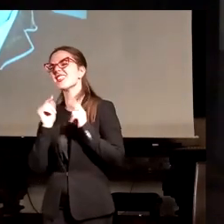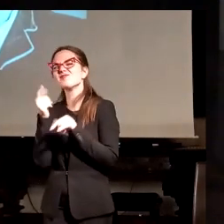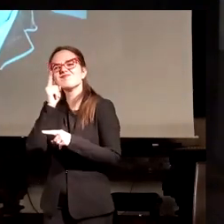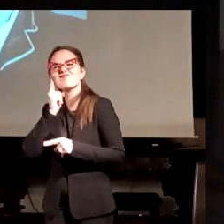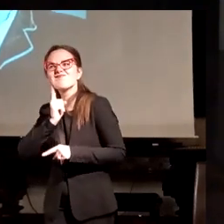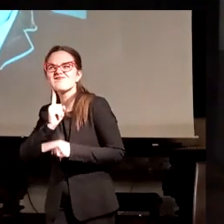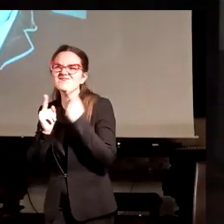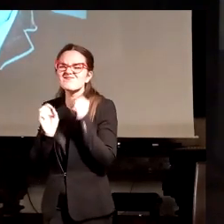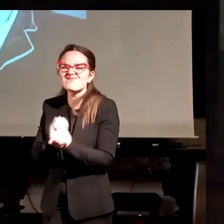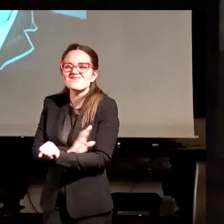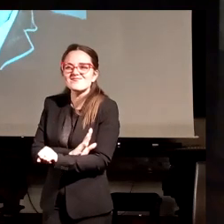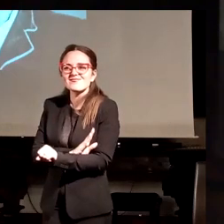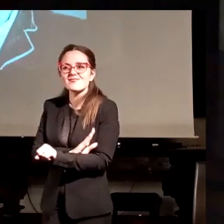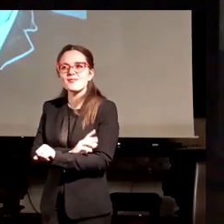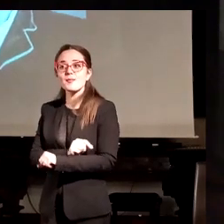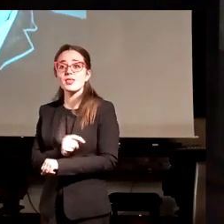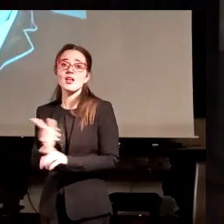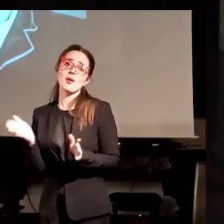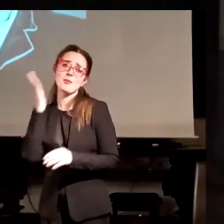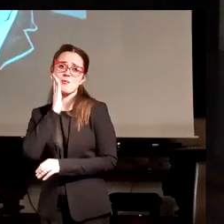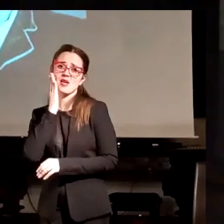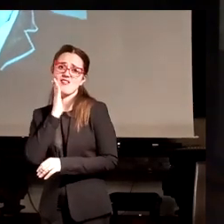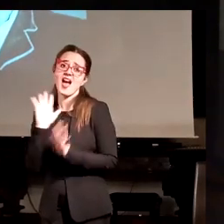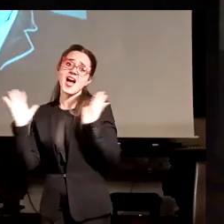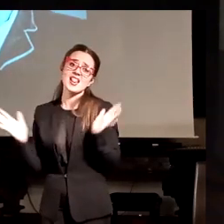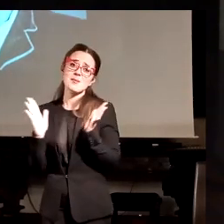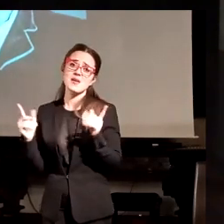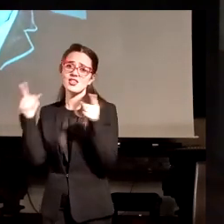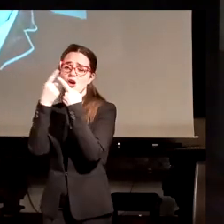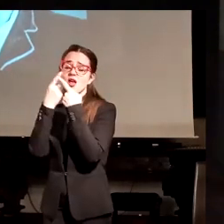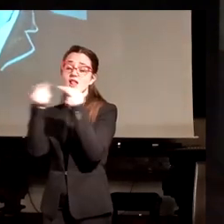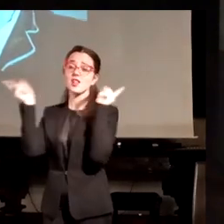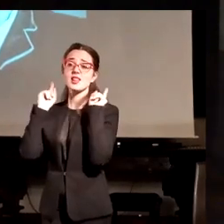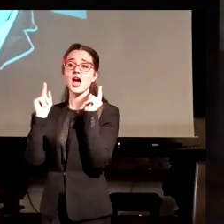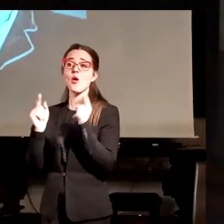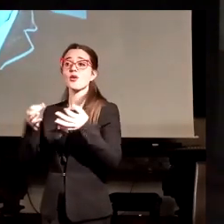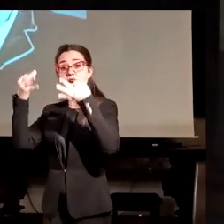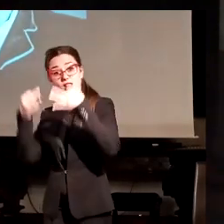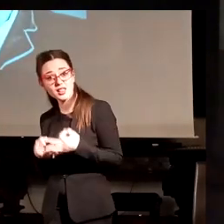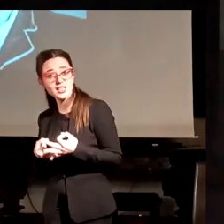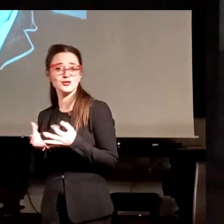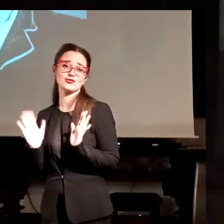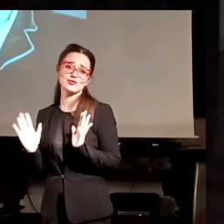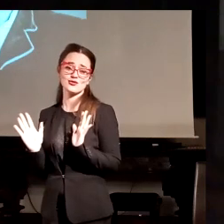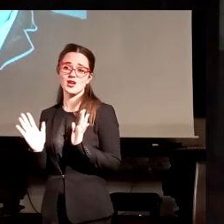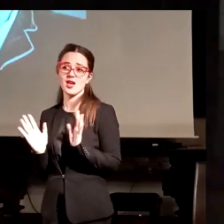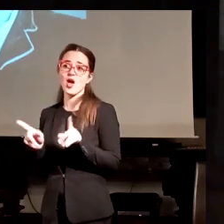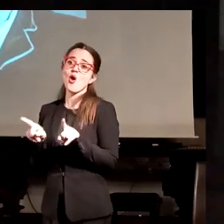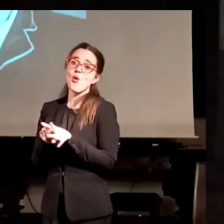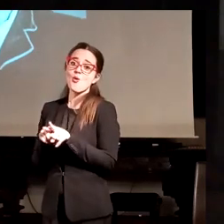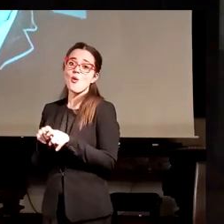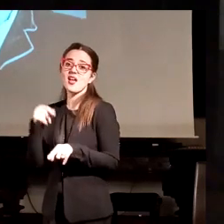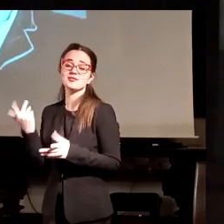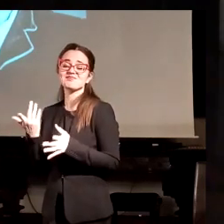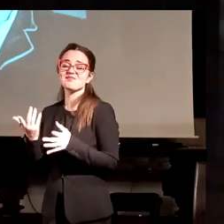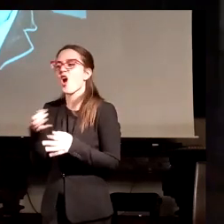questo punto prendete una laurea almeno il legge che sembra uguale il consiglio delle vecchie zie